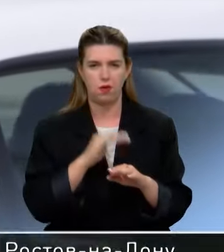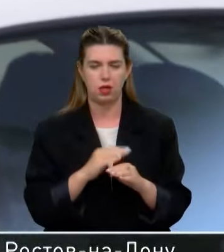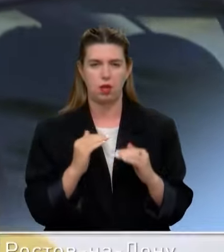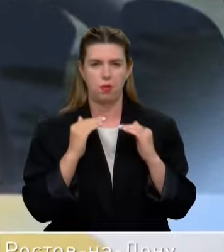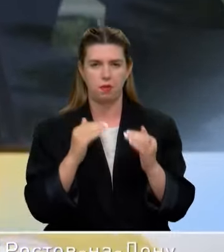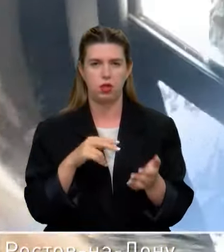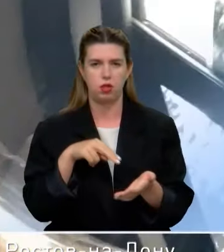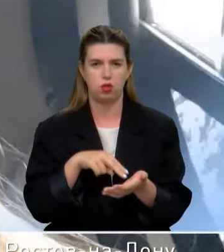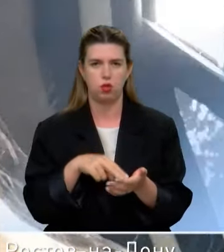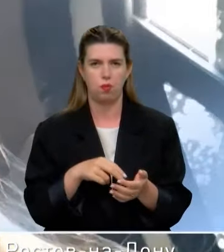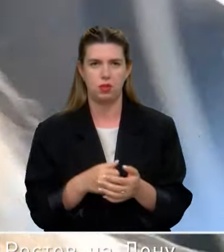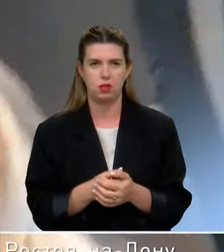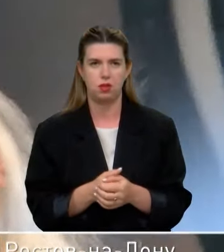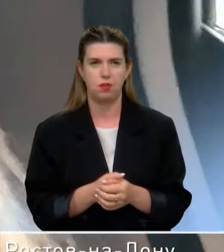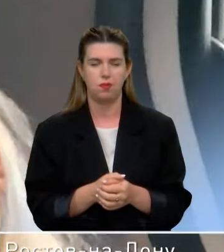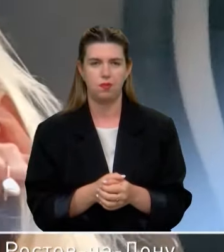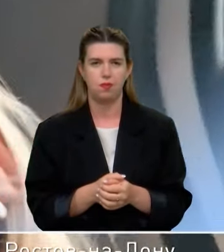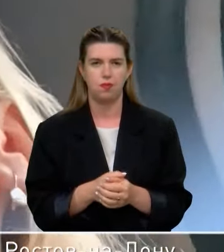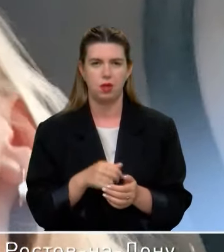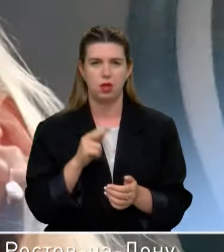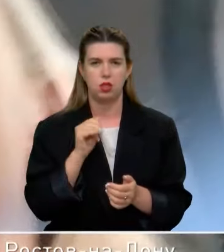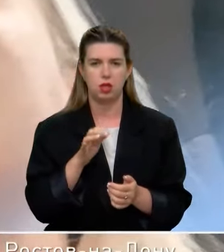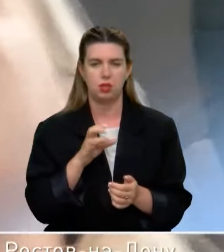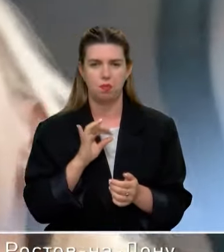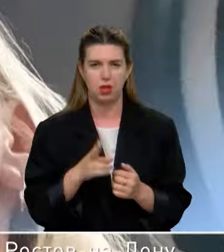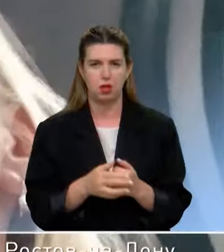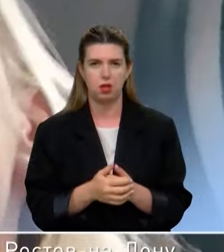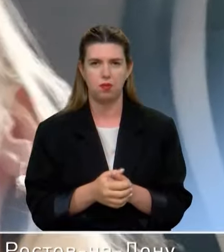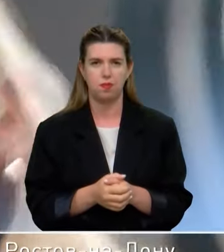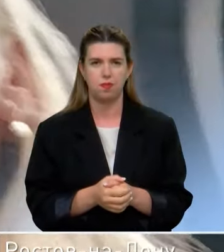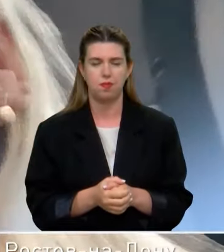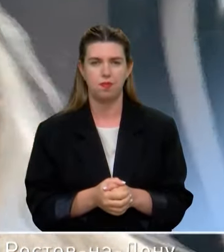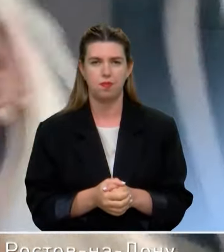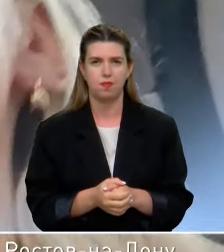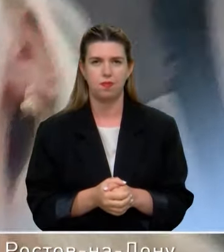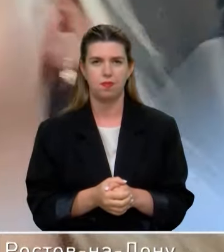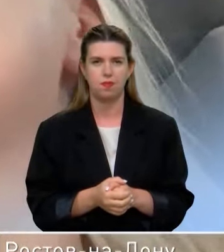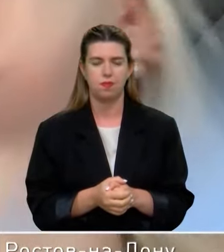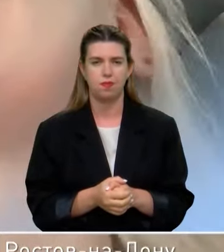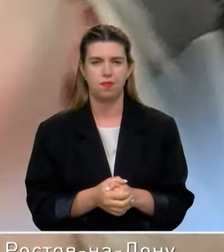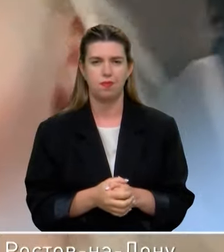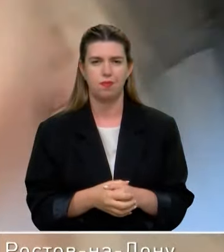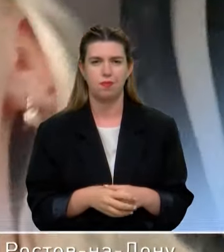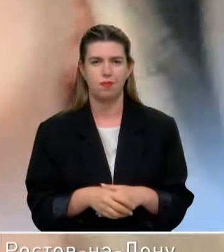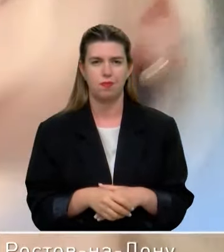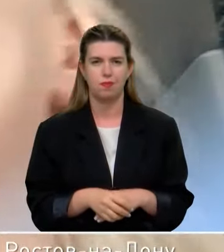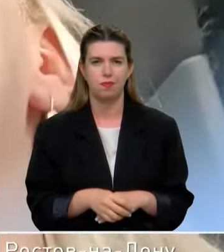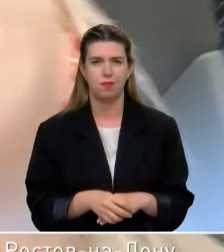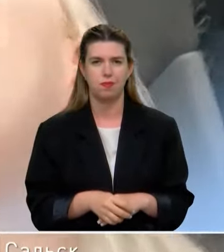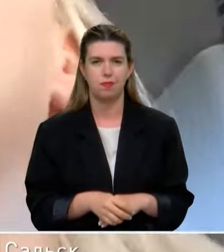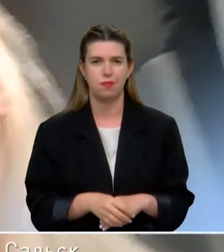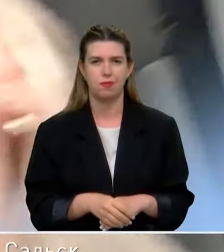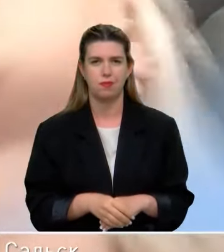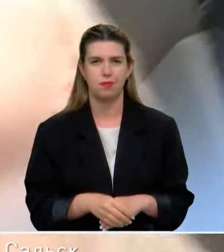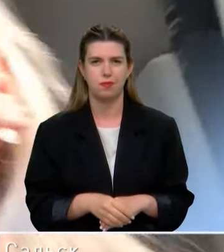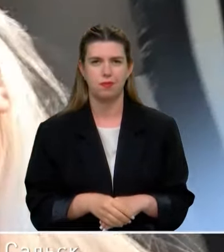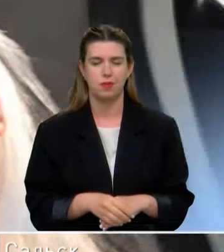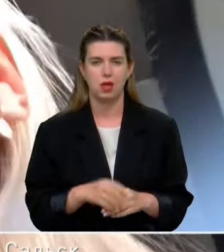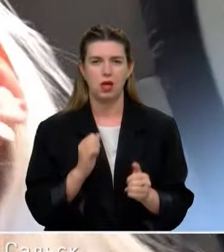повышения цены 2024 нь ча фестиваля этого лета